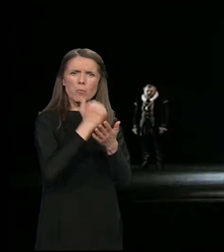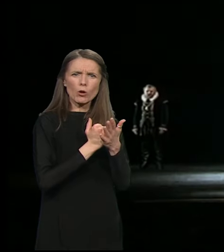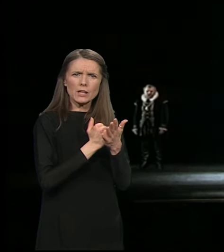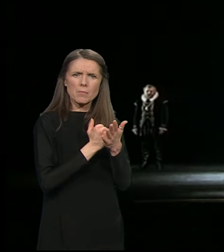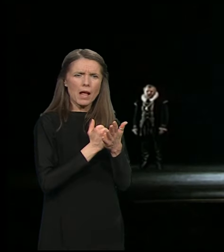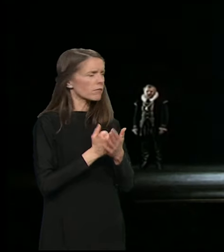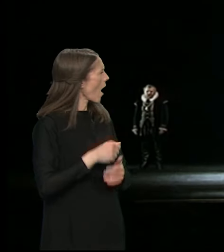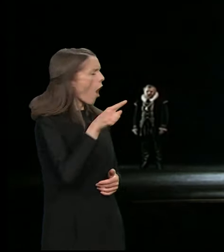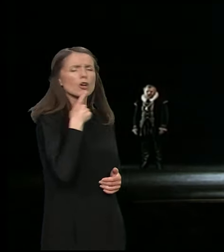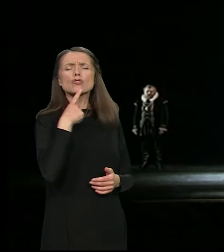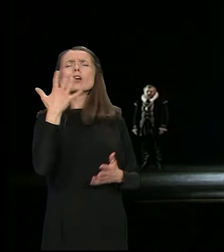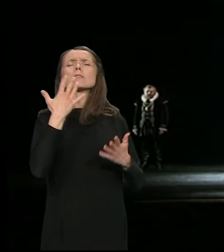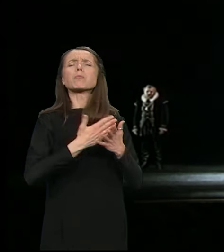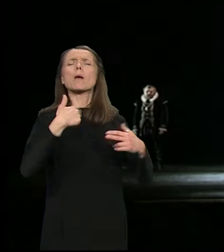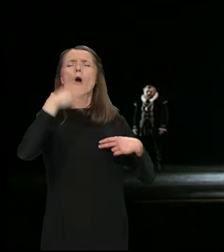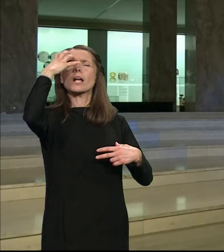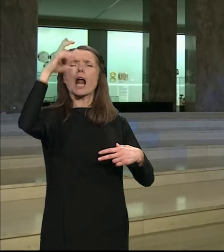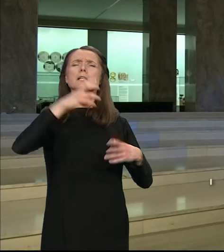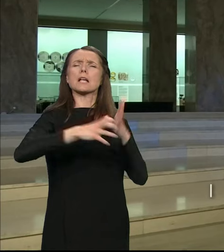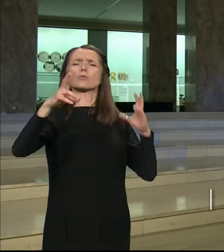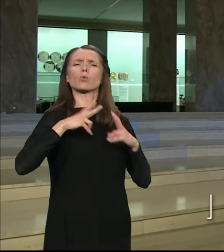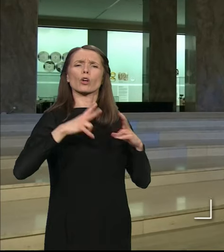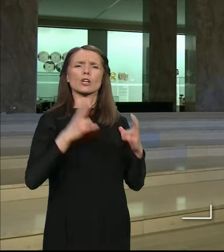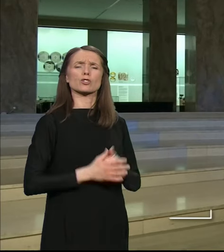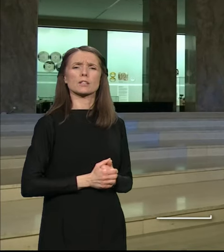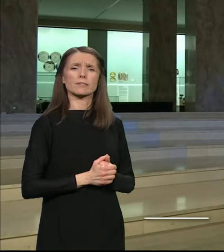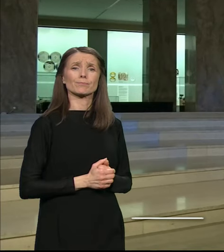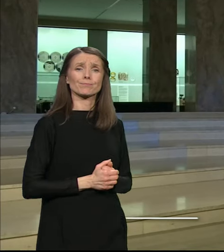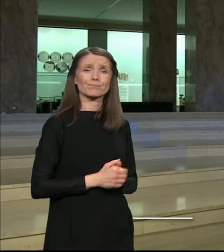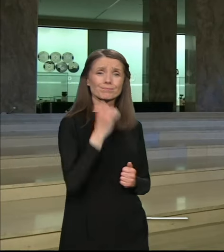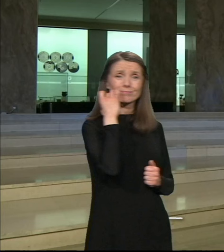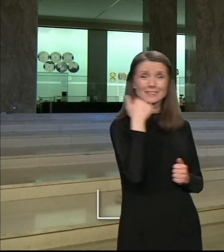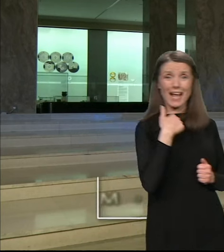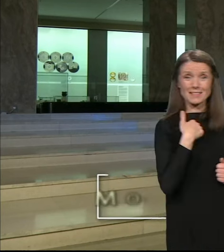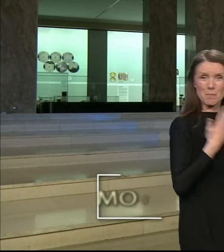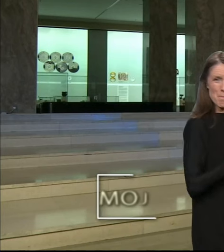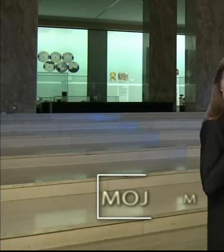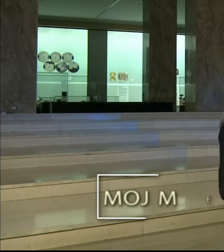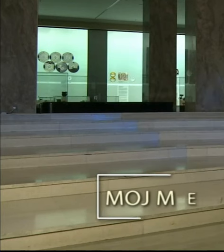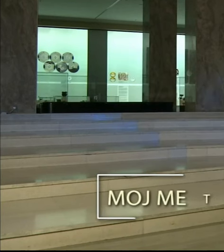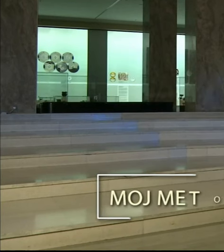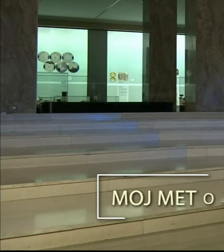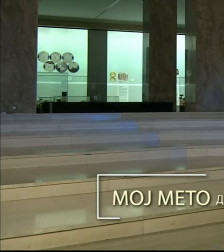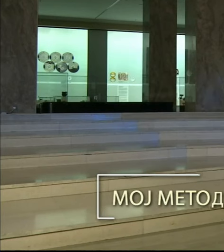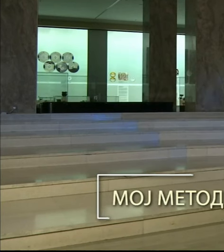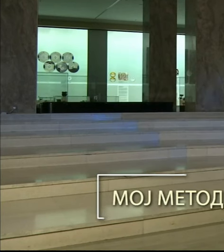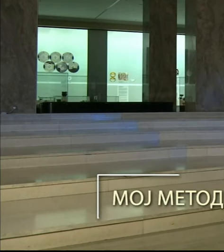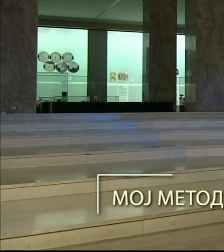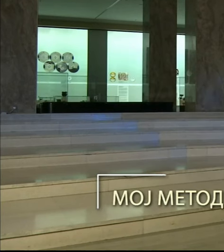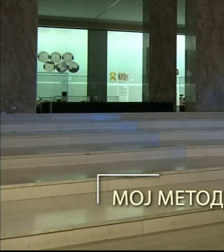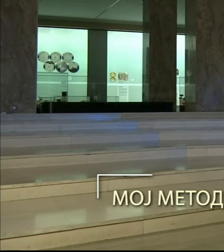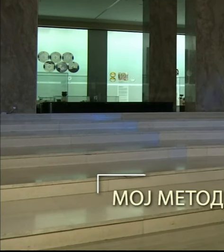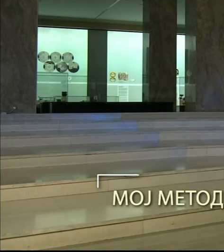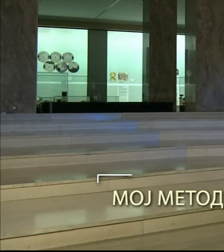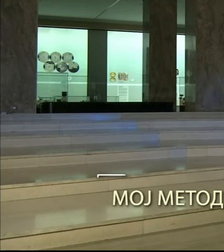živi moja kraljica. Kad sam bila mlada, pa kad mi nešto ne ide, kada ne mogu da rešim, tokom proba, ja se